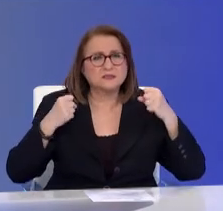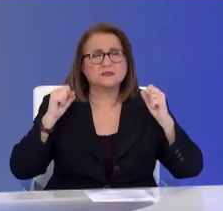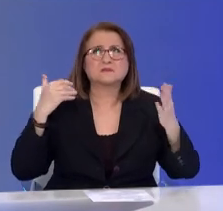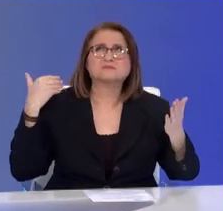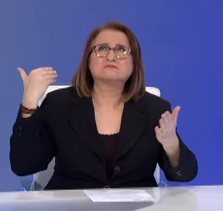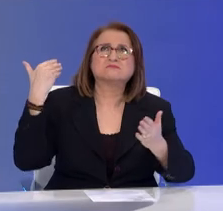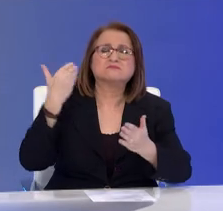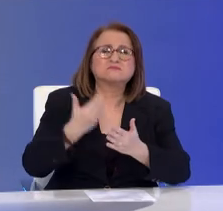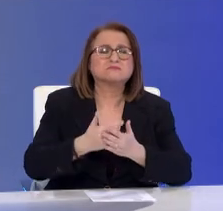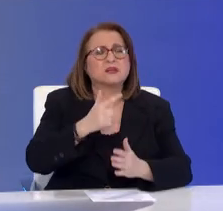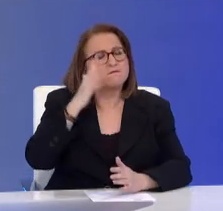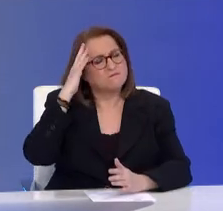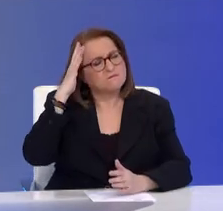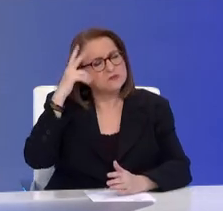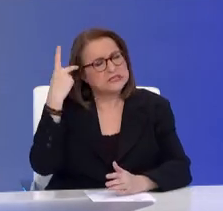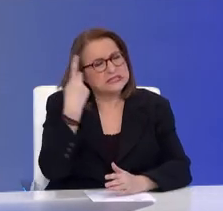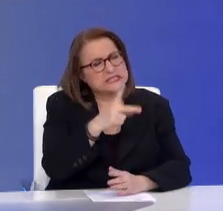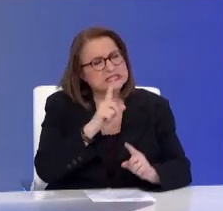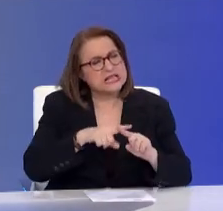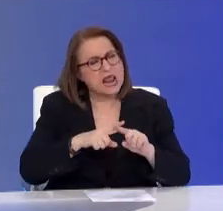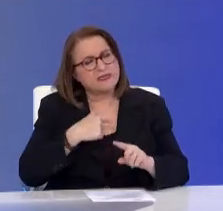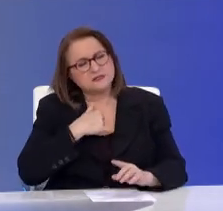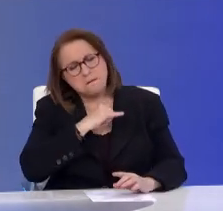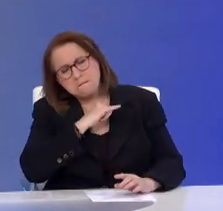τον ενέπνευσαν.